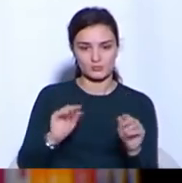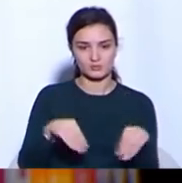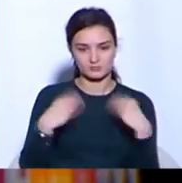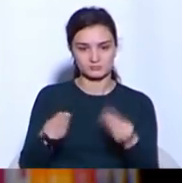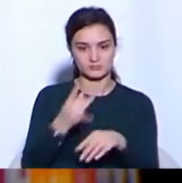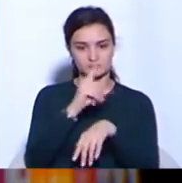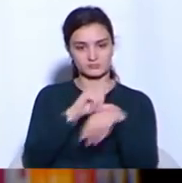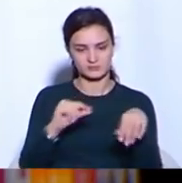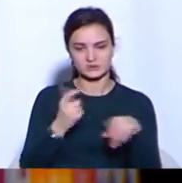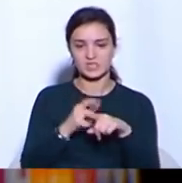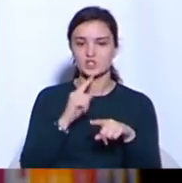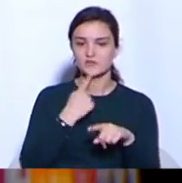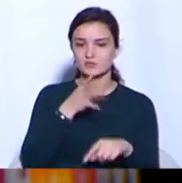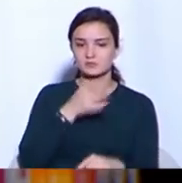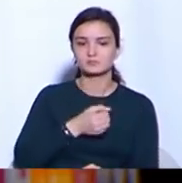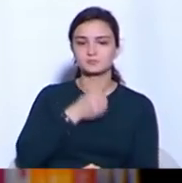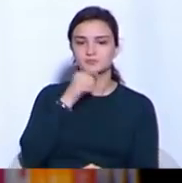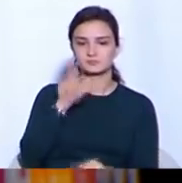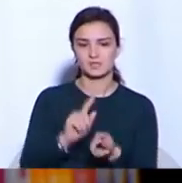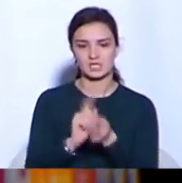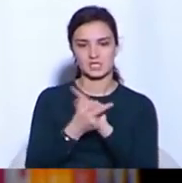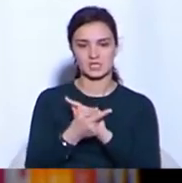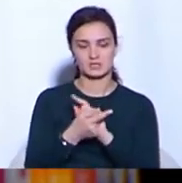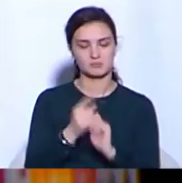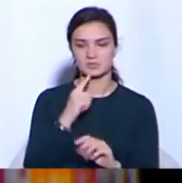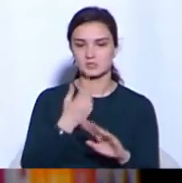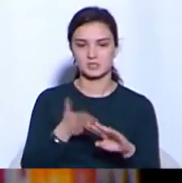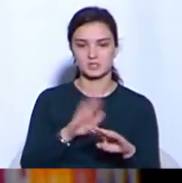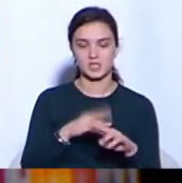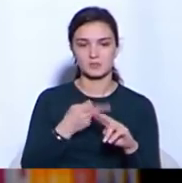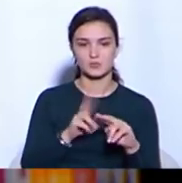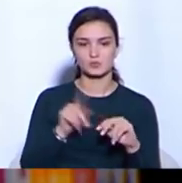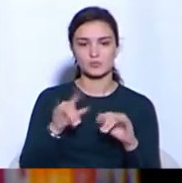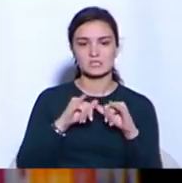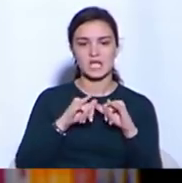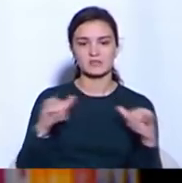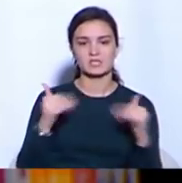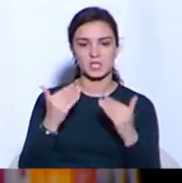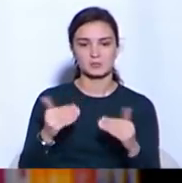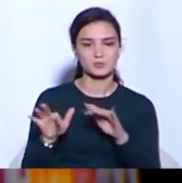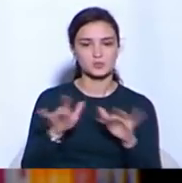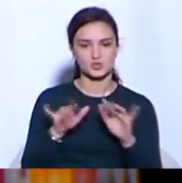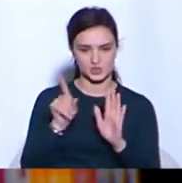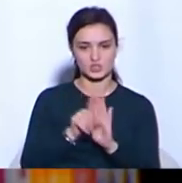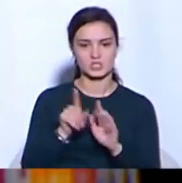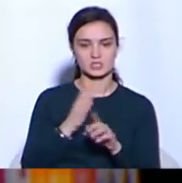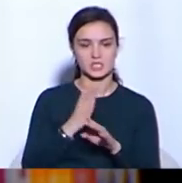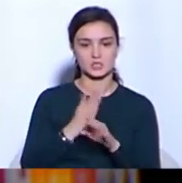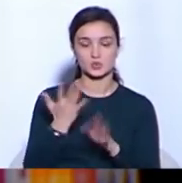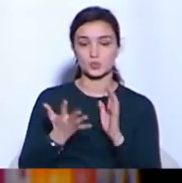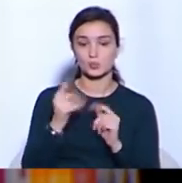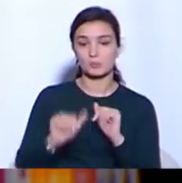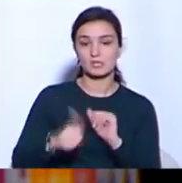დამკვიდრდა, ძალიან გვიჭირს შემდეგ მისი გადაკეთება. იმიტომ რომ ესეც, ანუ ევოლუციის პროცესში ესე ყალიბდება, რომ ის რაც